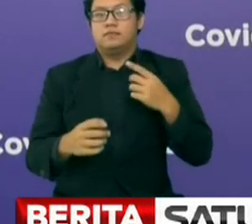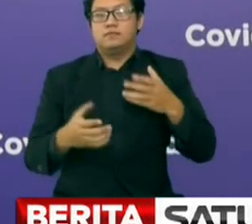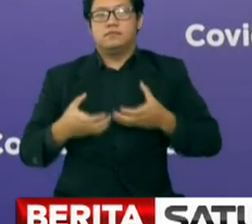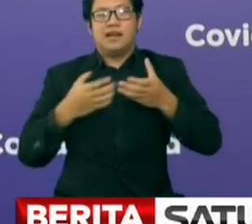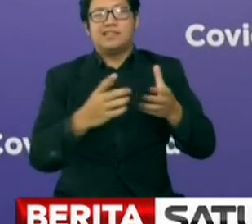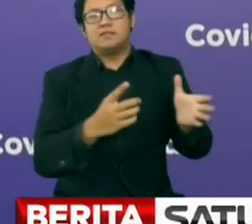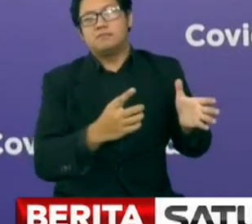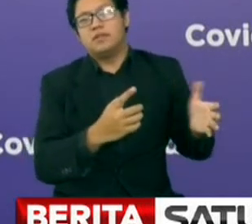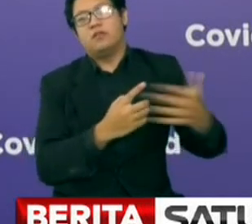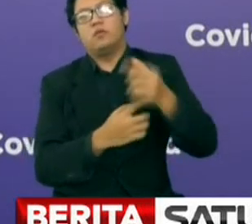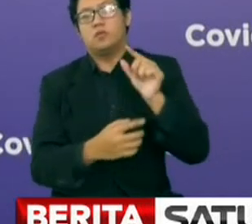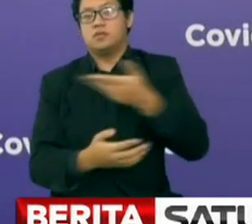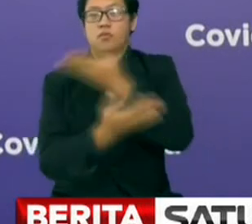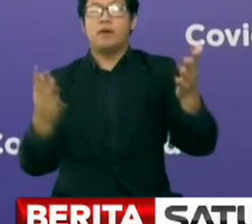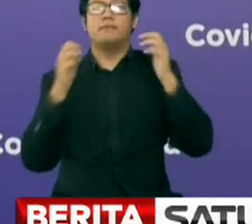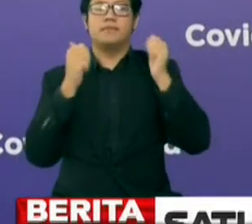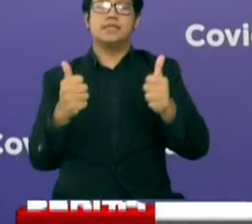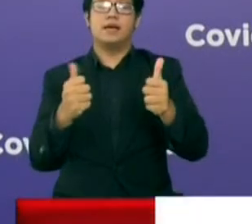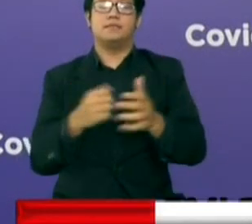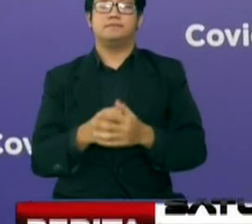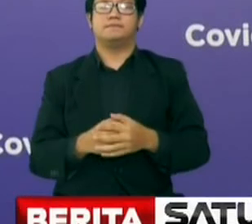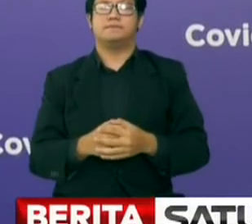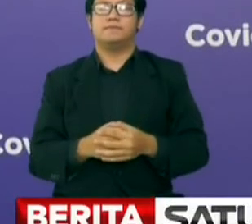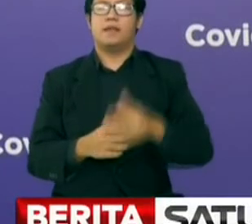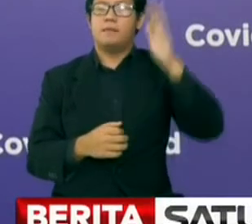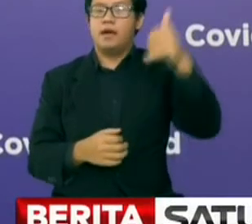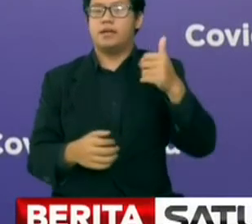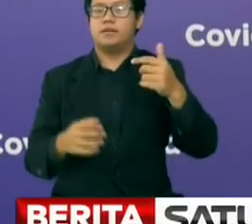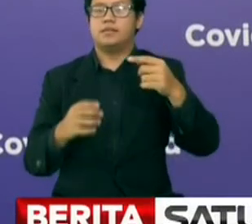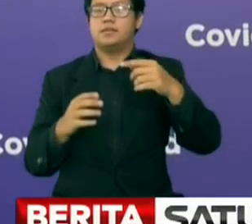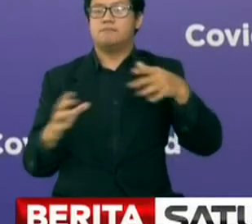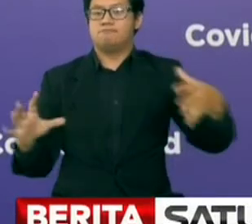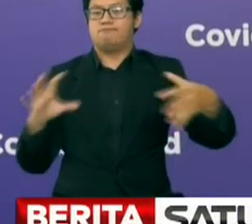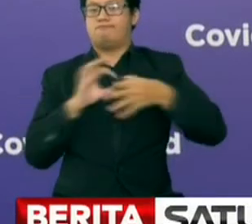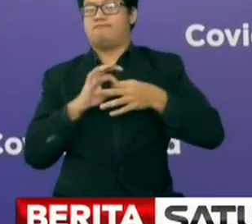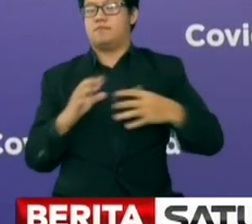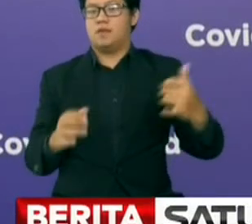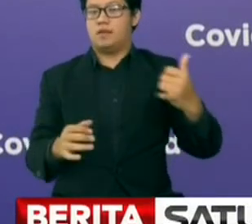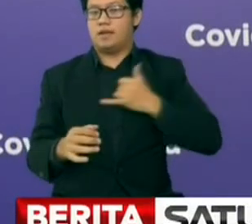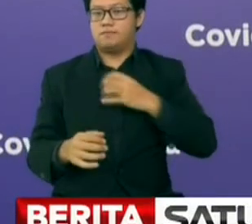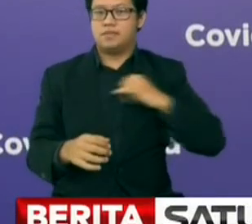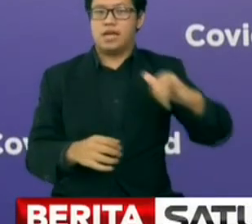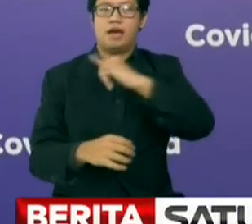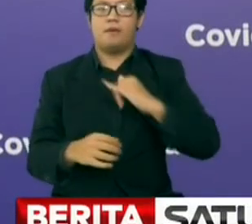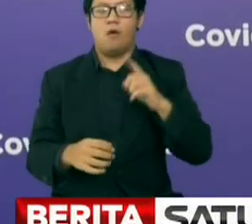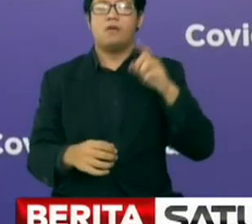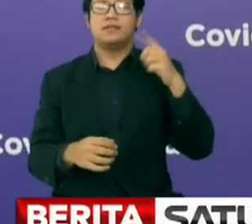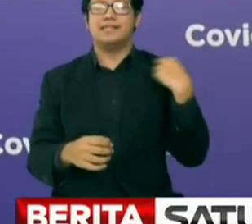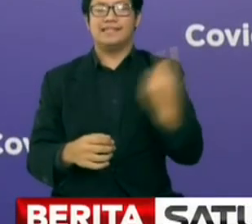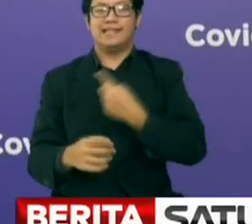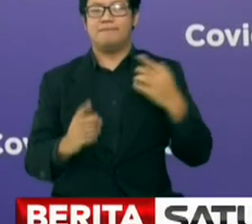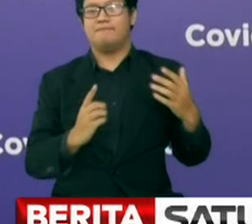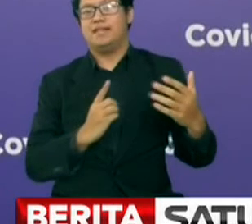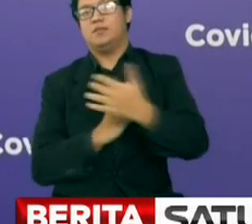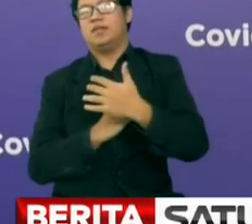untuk semuanya Mari kita tekadkan bersama bahwa kita mampu melindungi diri kita kita mampu